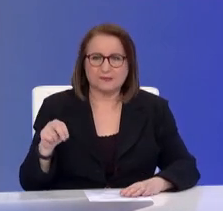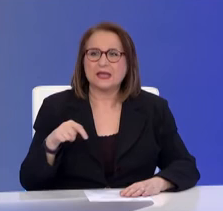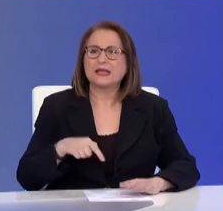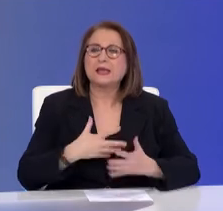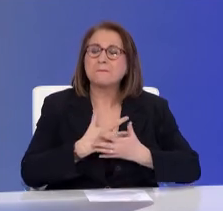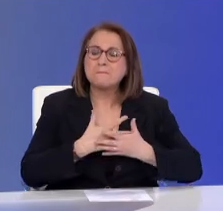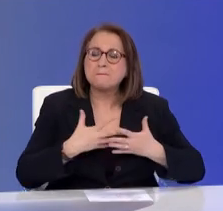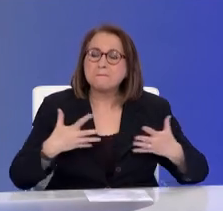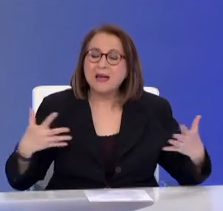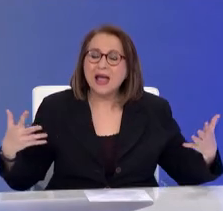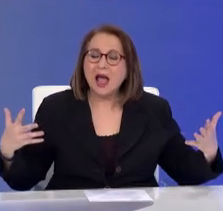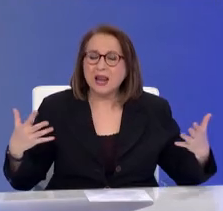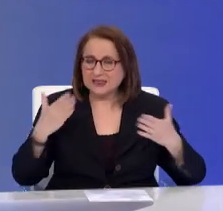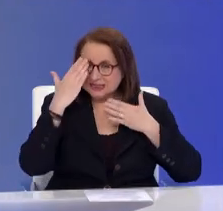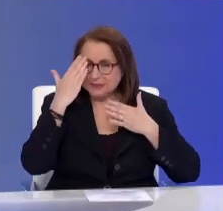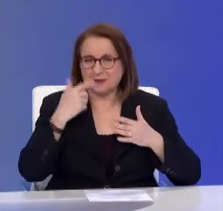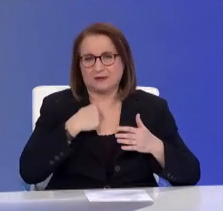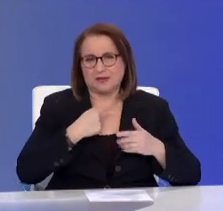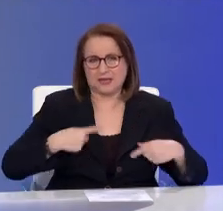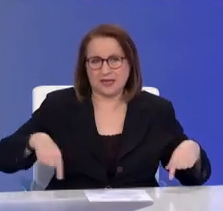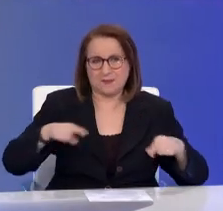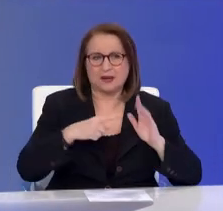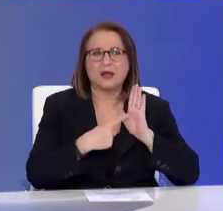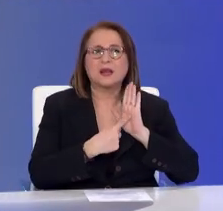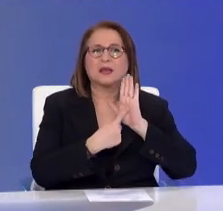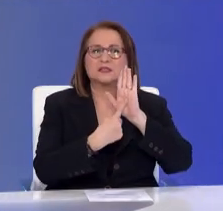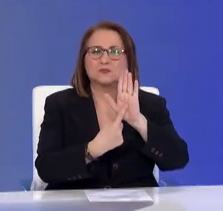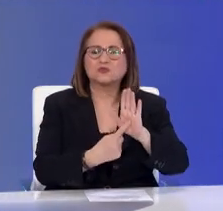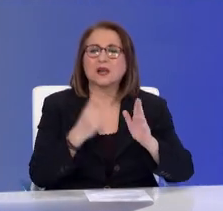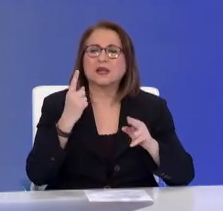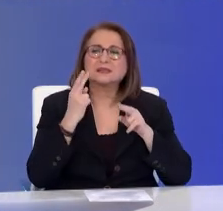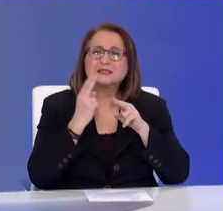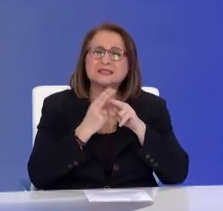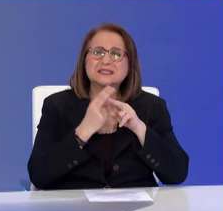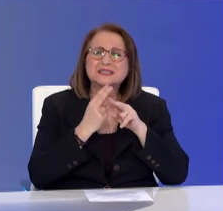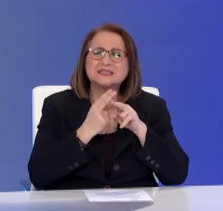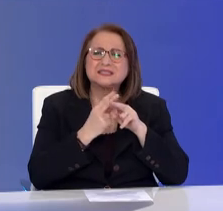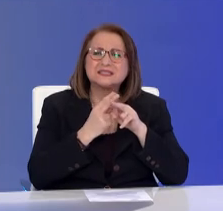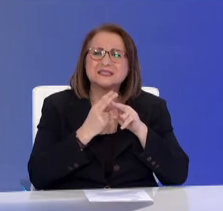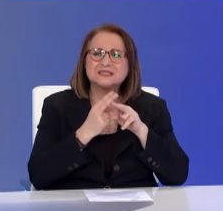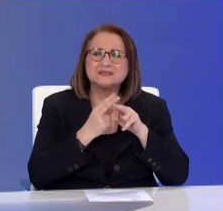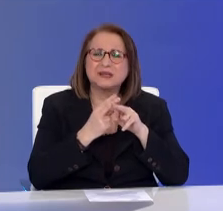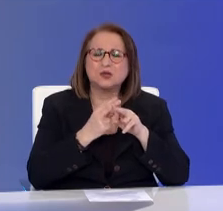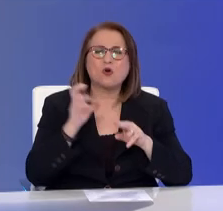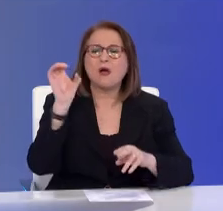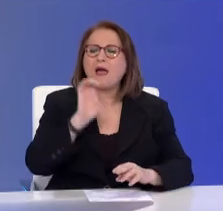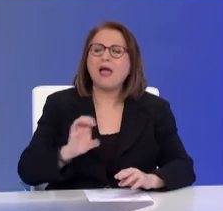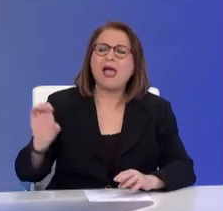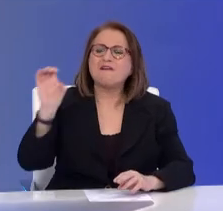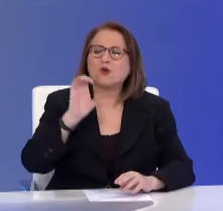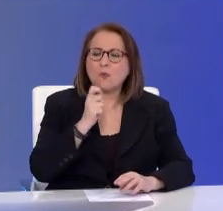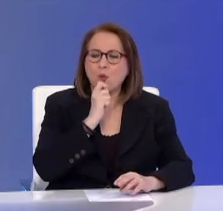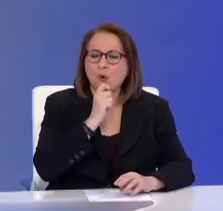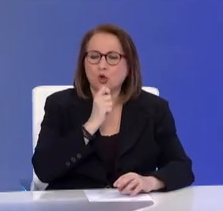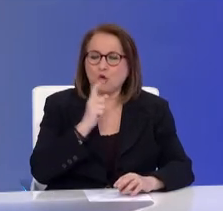Είναι μεγάλο προνόμιο να σας παρουσιάσω έναν σημαντικό Ευρωπαίο πολιτικό, έναν